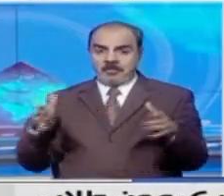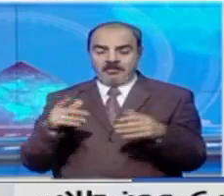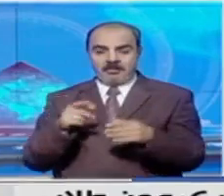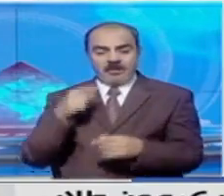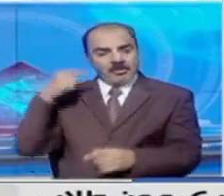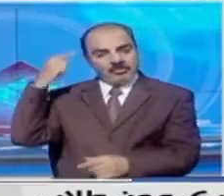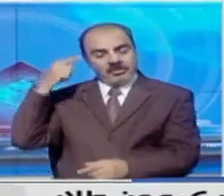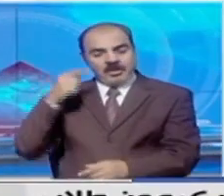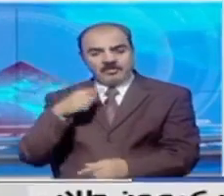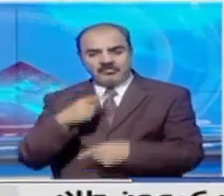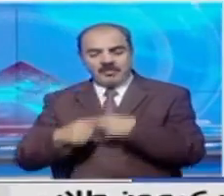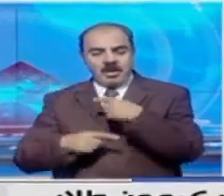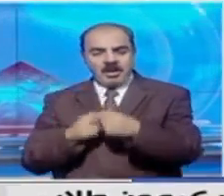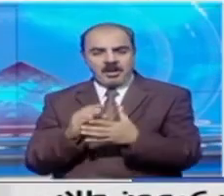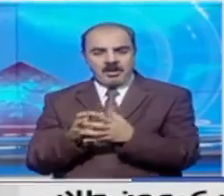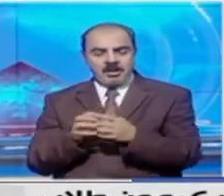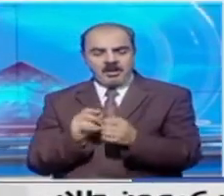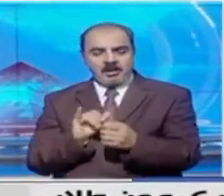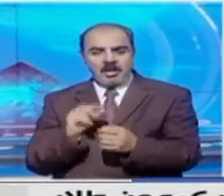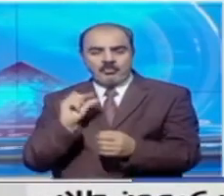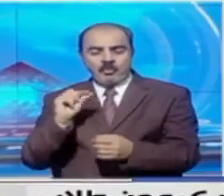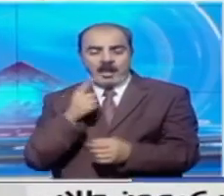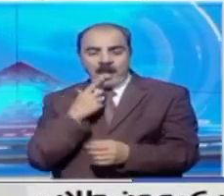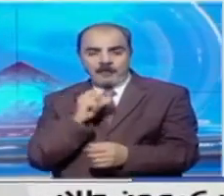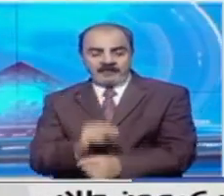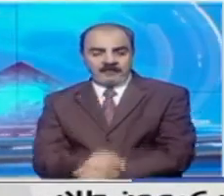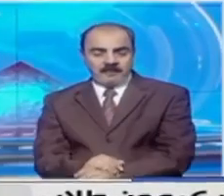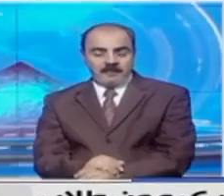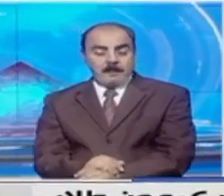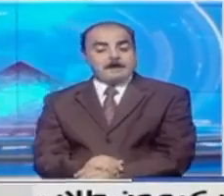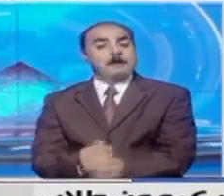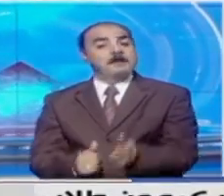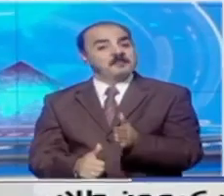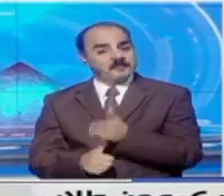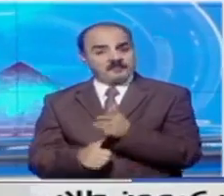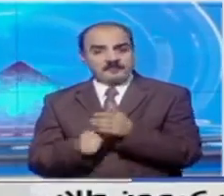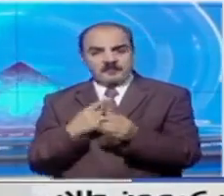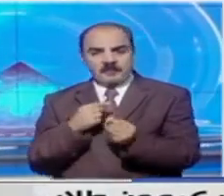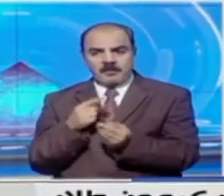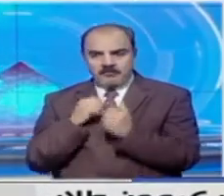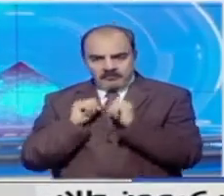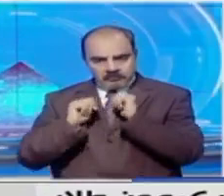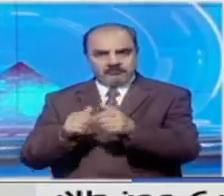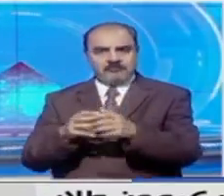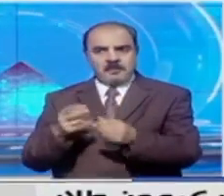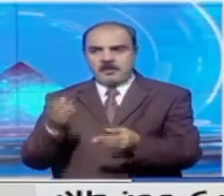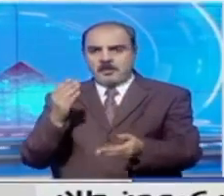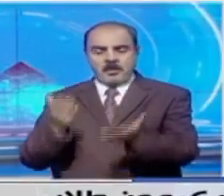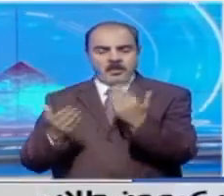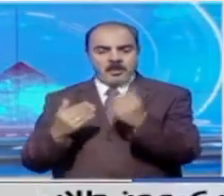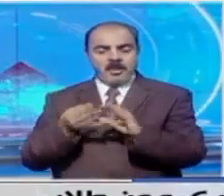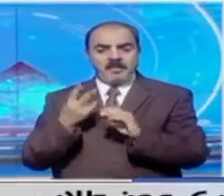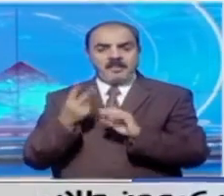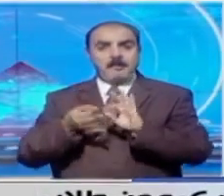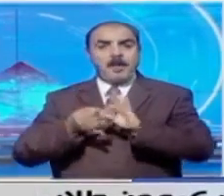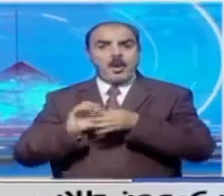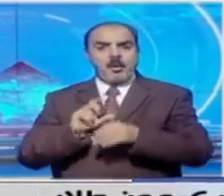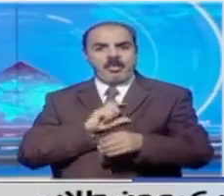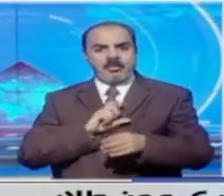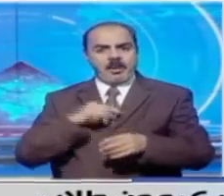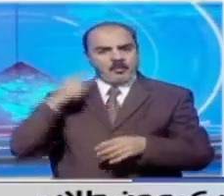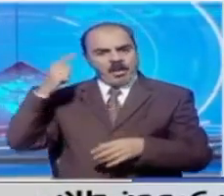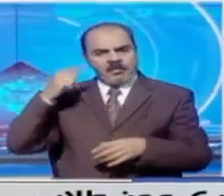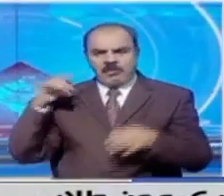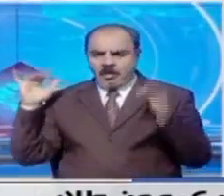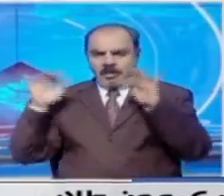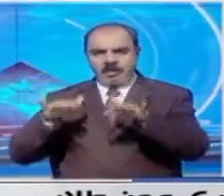فضيلة الإمام الأكبر شيخ الأزهر الدكتور أحمد الطيب، وهو ما تجلى في مشاركة أكثر من 2 مليون طالب من أبناء